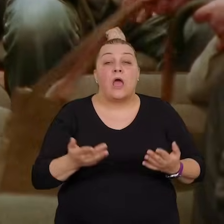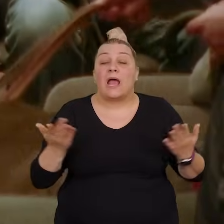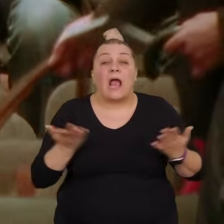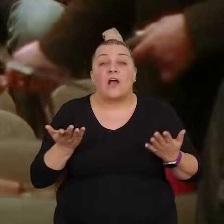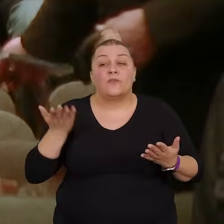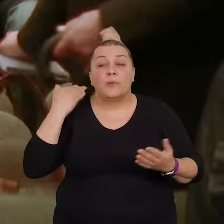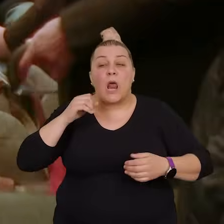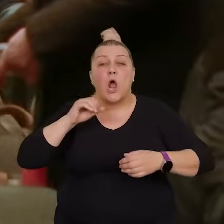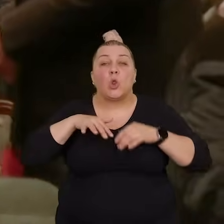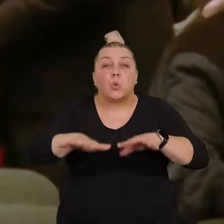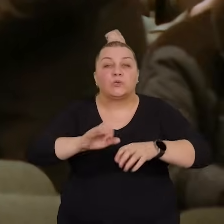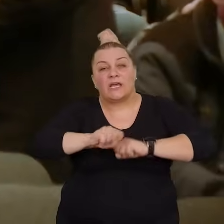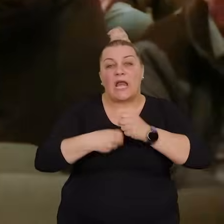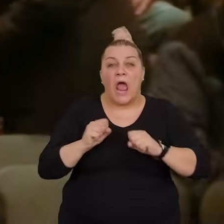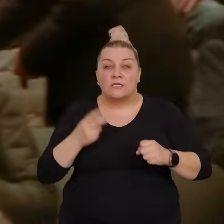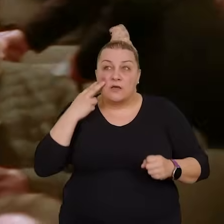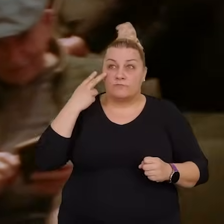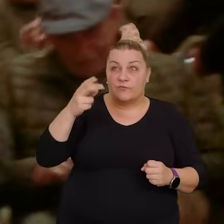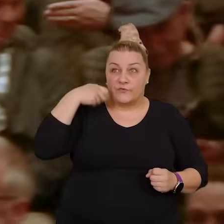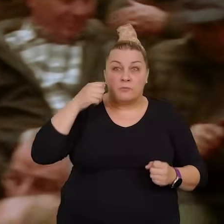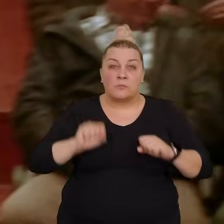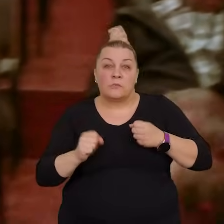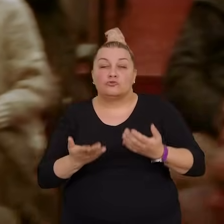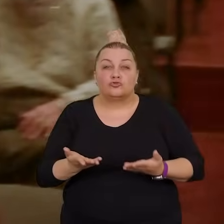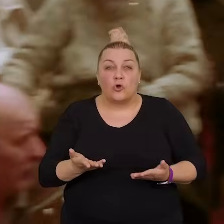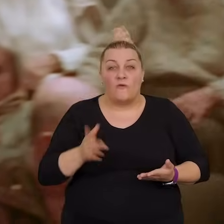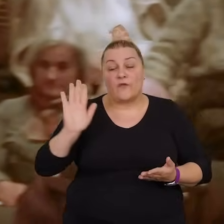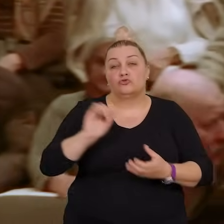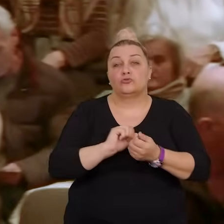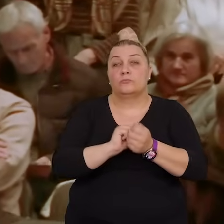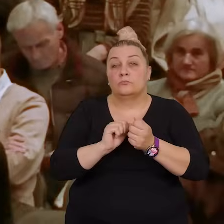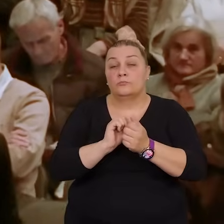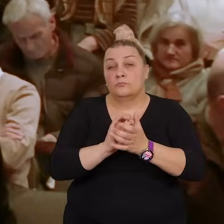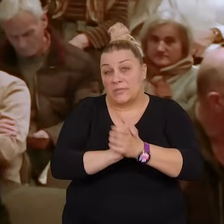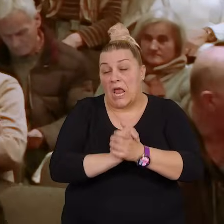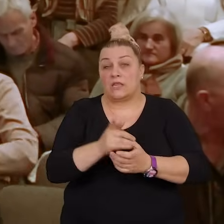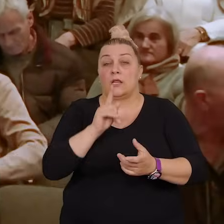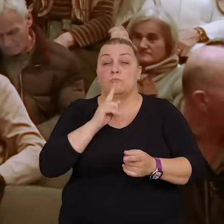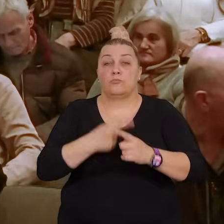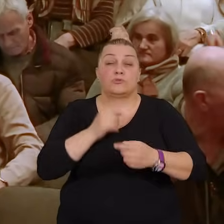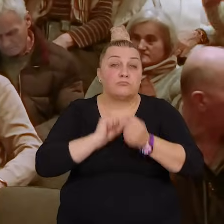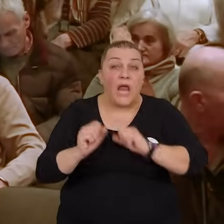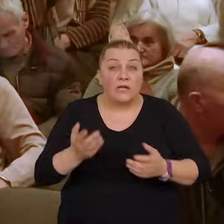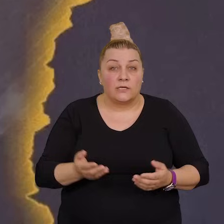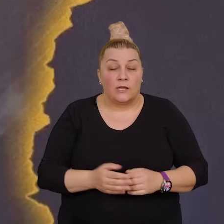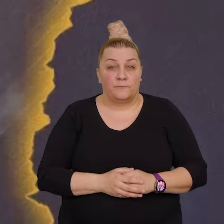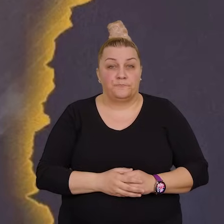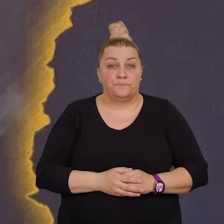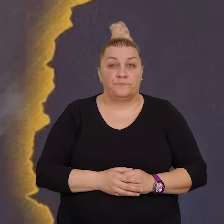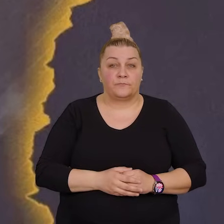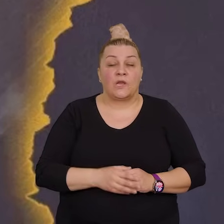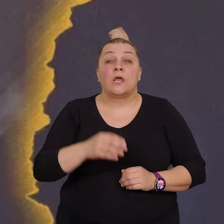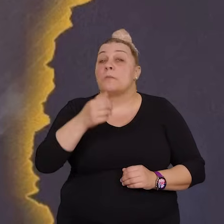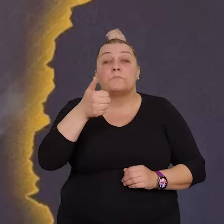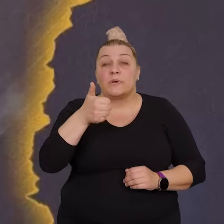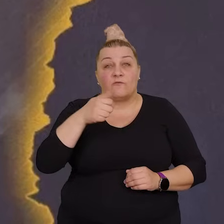Kakva je bila reakcija ljudi, splitskih prijatelja, vaših branitelja? Reakcija je bila sjajna, zaista. Bila je reakcija sjajna. Naime, muk